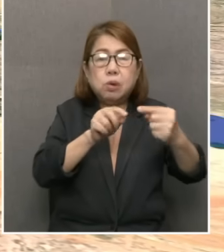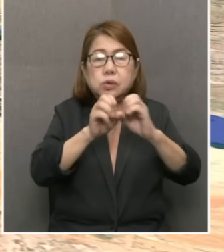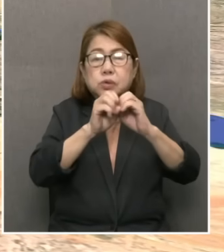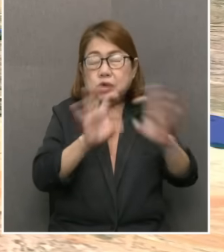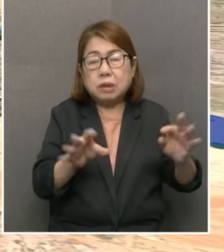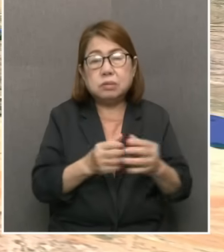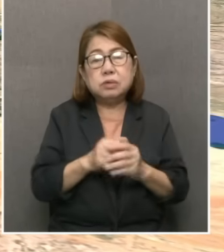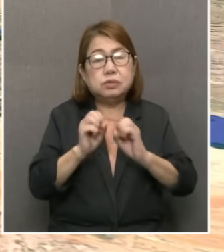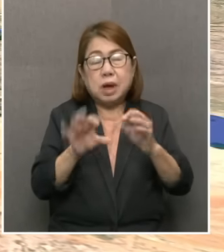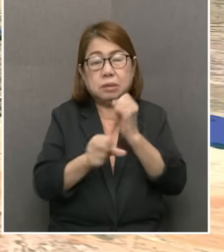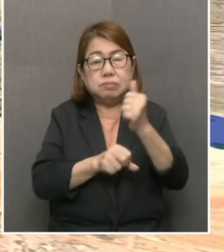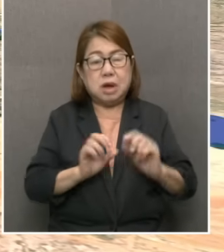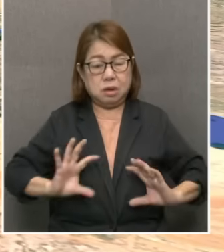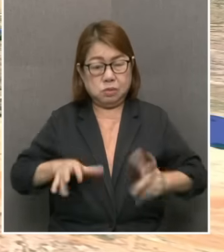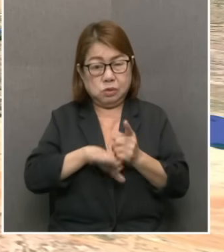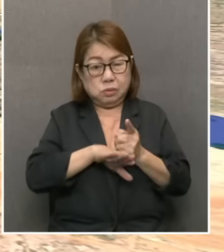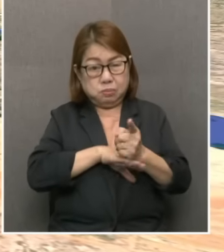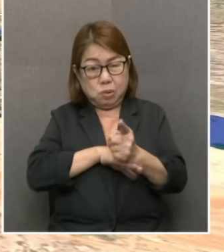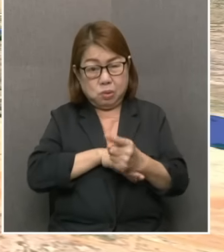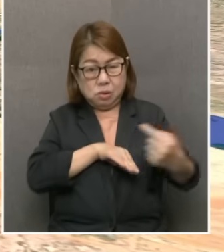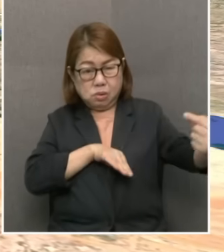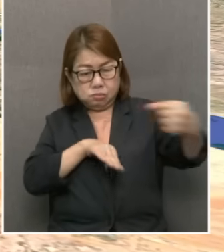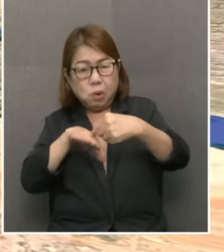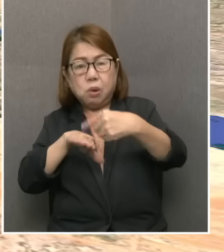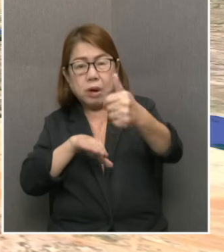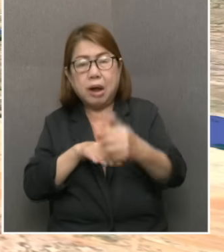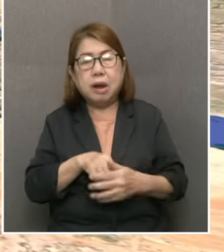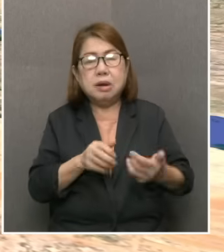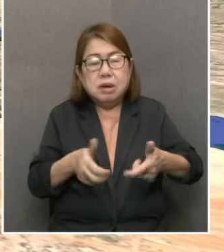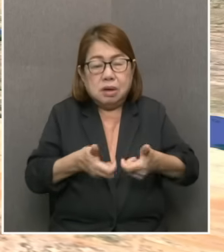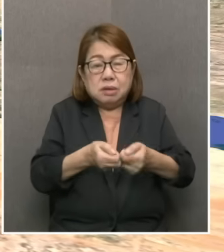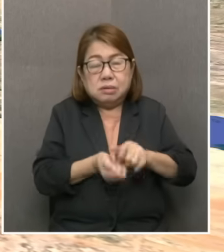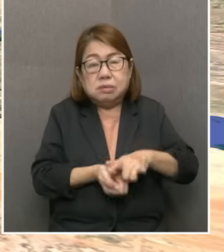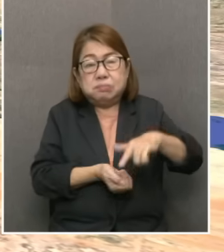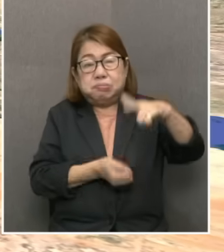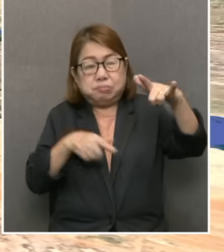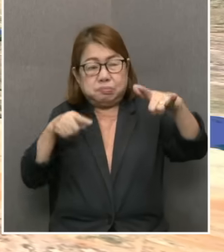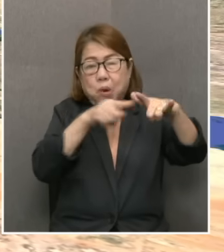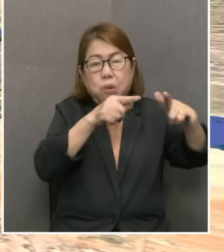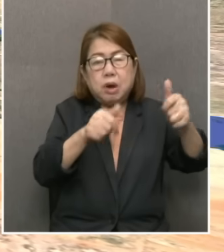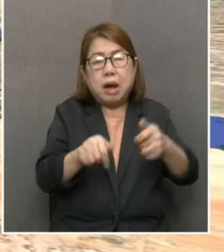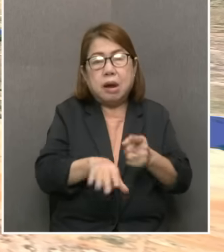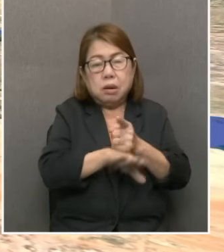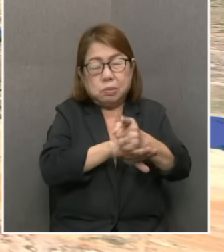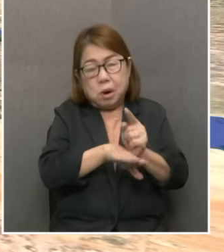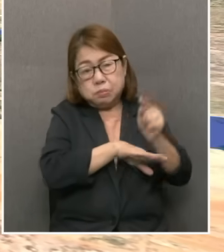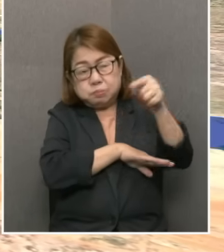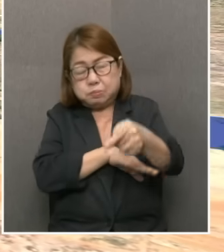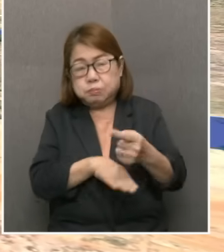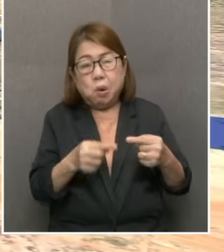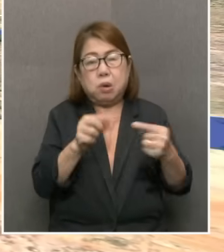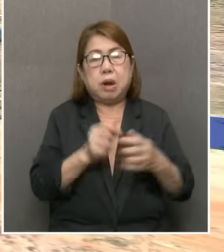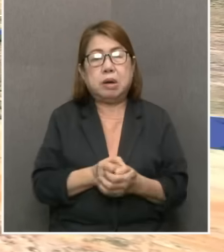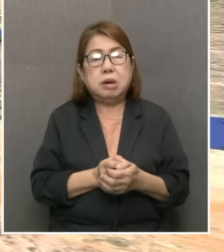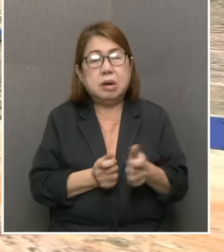สามารถต่อต้านรถถังโดรนหรือว่าอากาศยานไร้คนขับและปืนใหญ่โดยใช้เลเซอร์อันทรงพลังขนาด100กิโลวั